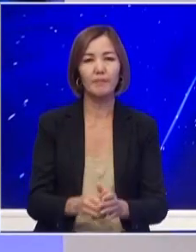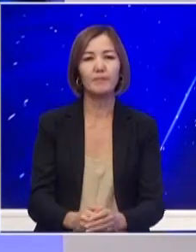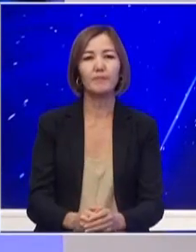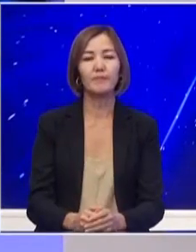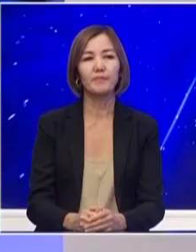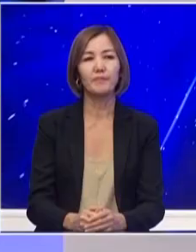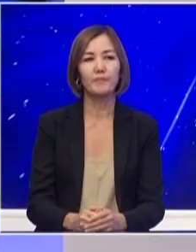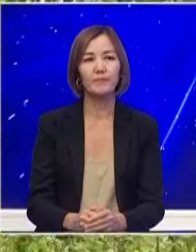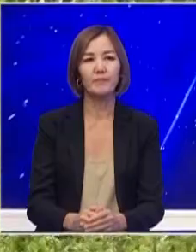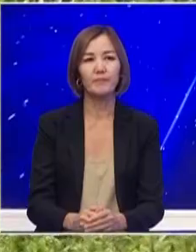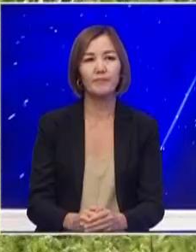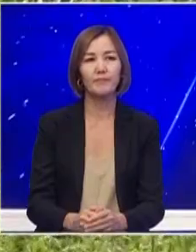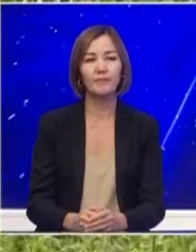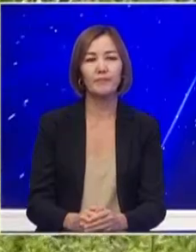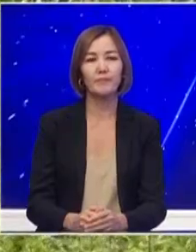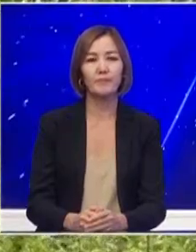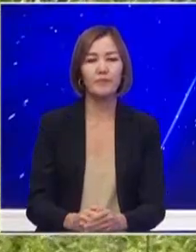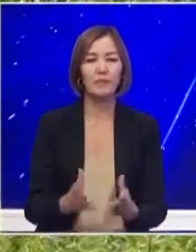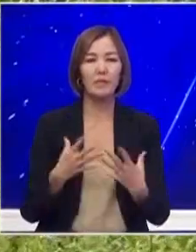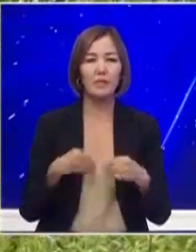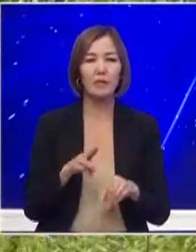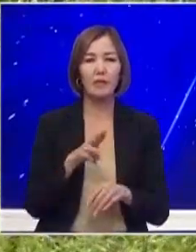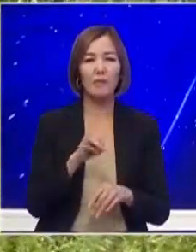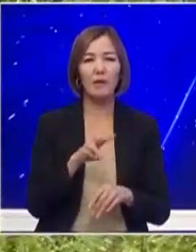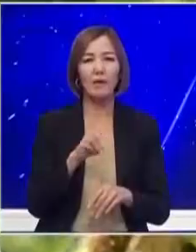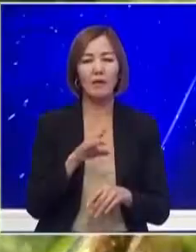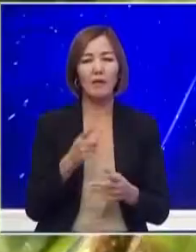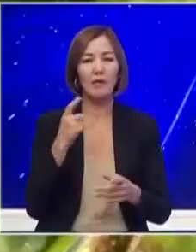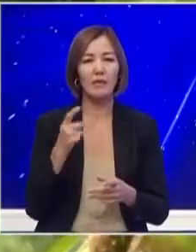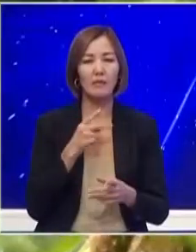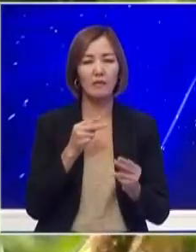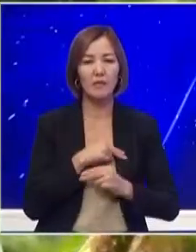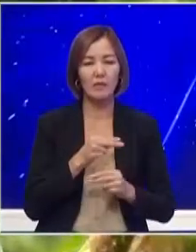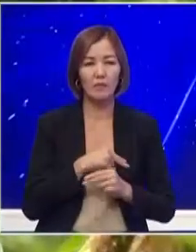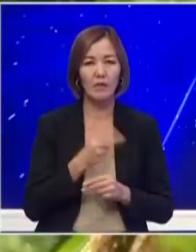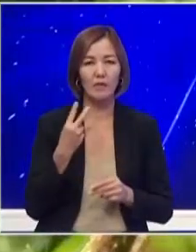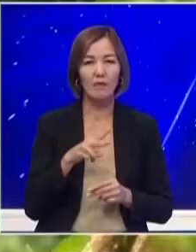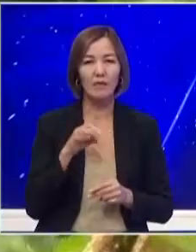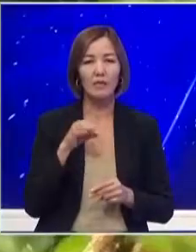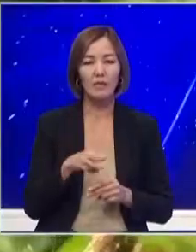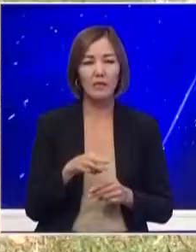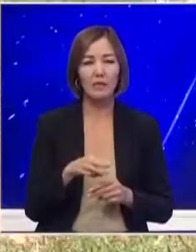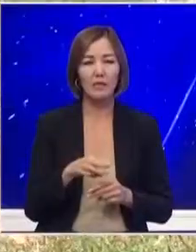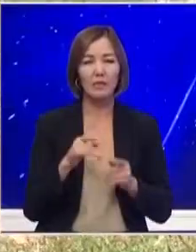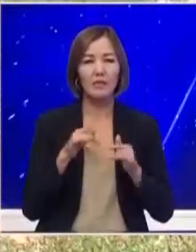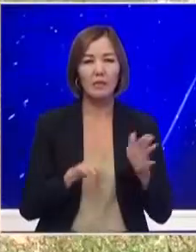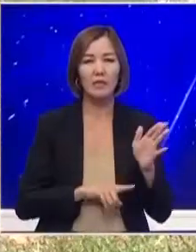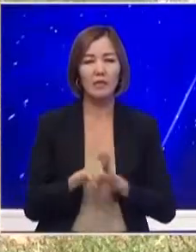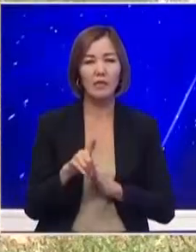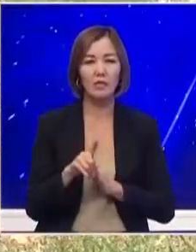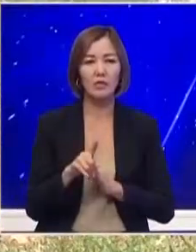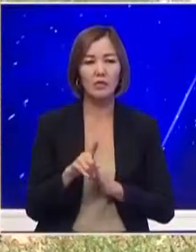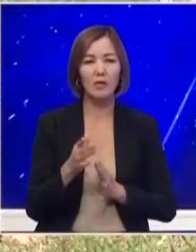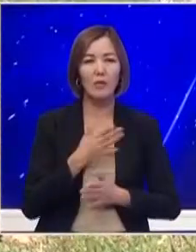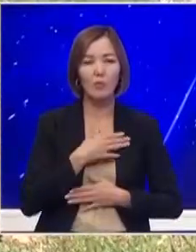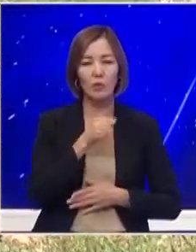группа. Семья Майлыхановых сельским хозяйством занимается уже более 20 лет. Дело начинал еще мой